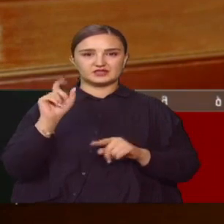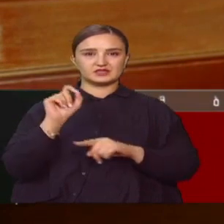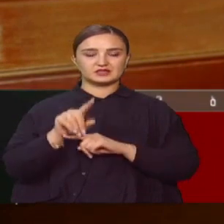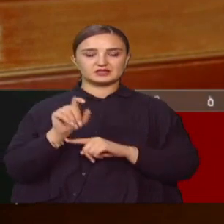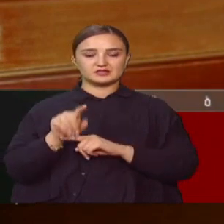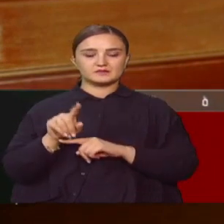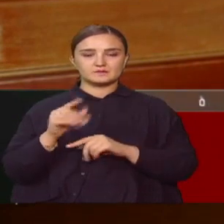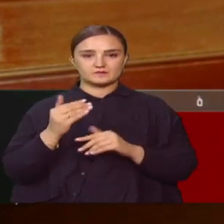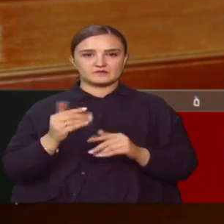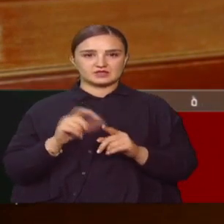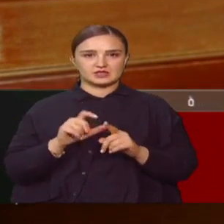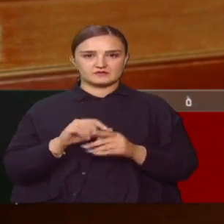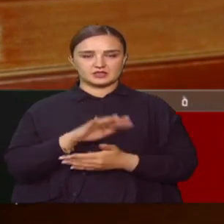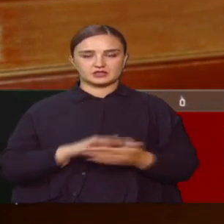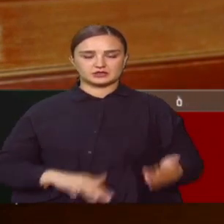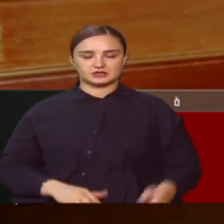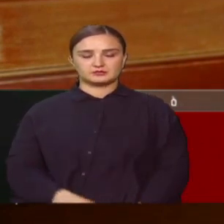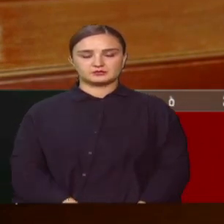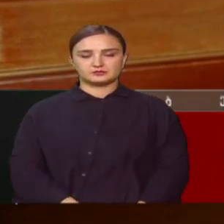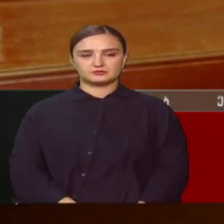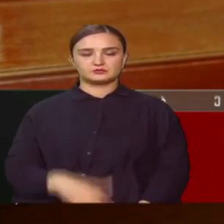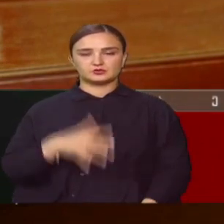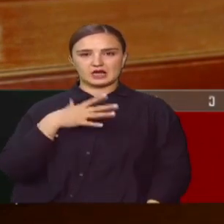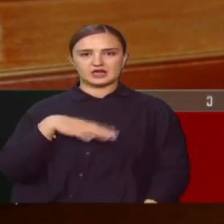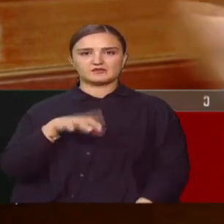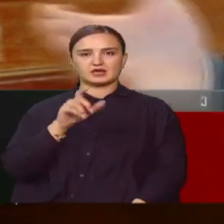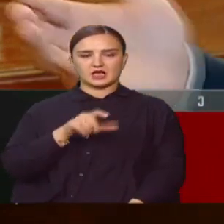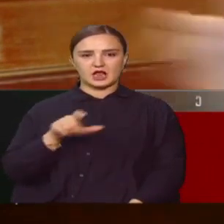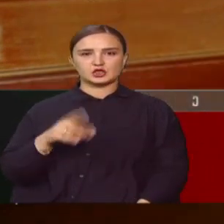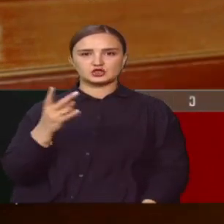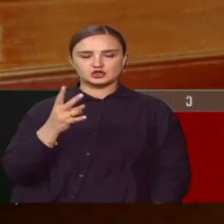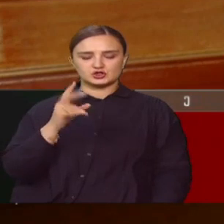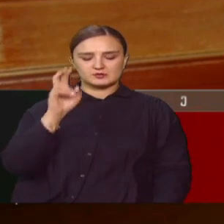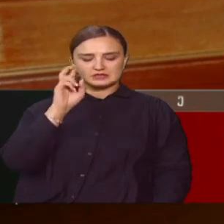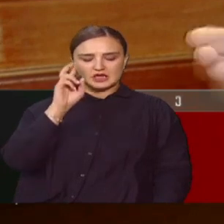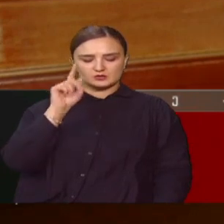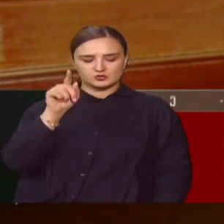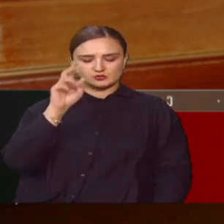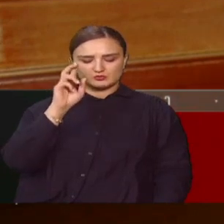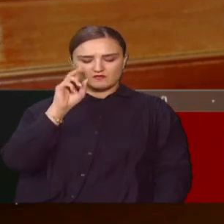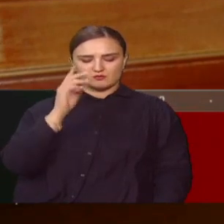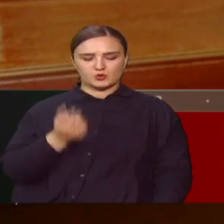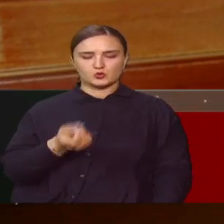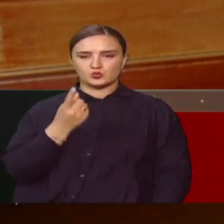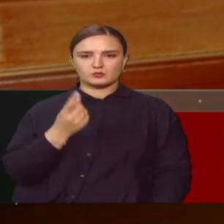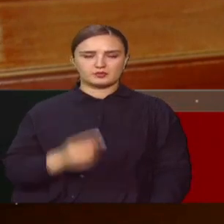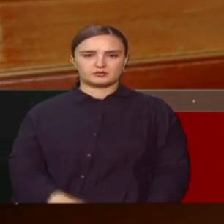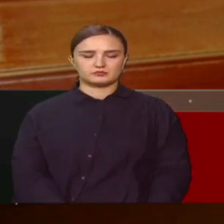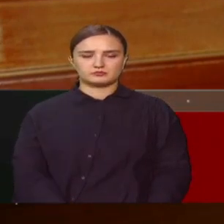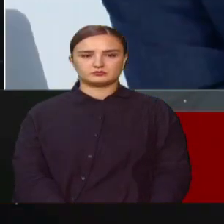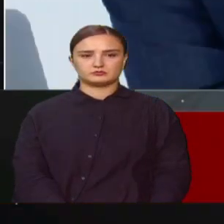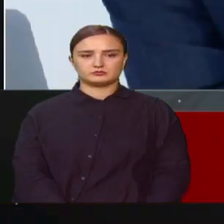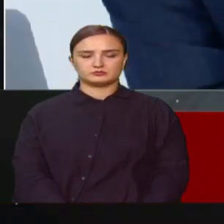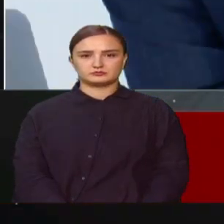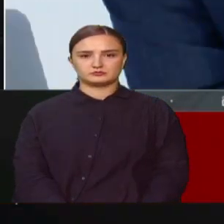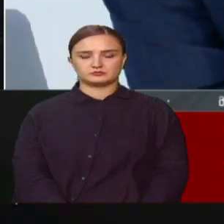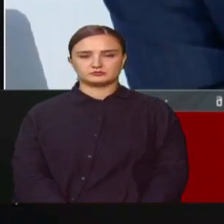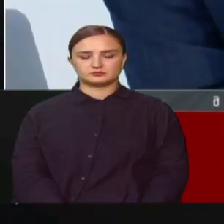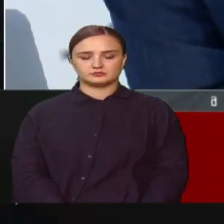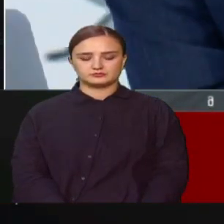დამკვიდრებულ აი ამ ნარატივს, რომ ქართველი ხალხი იმსახურებს და სახელმწიფო და მთავრობა თურმე არაფერს არ აკეთებს. ბატონო ირაკლი,